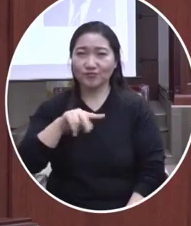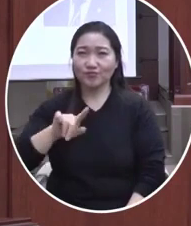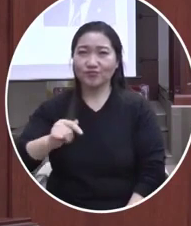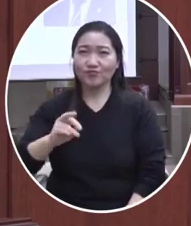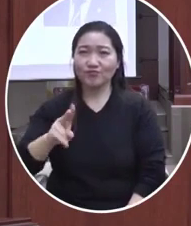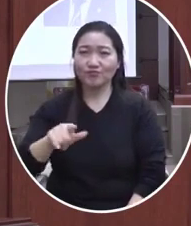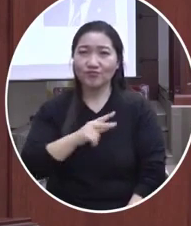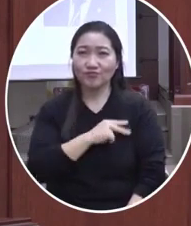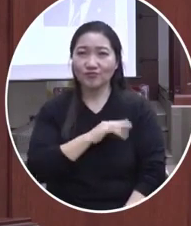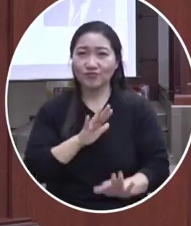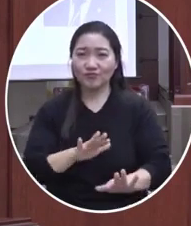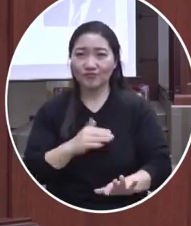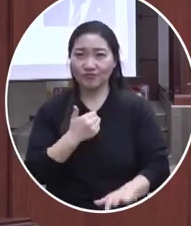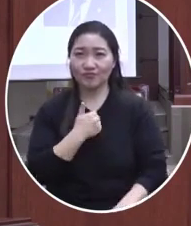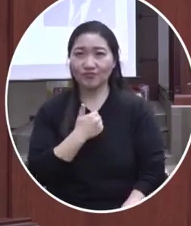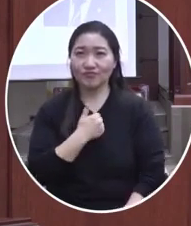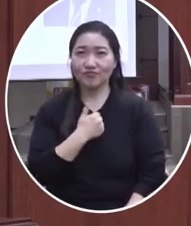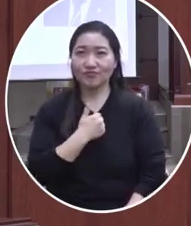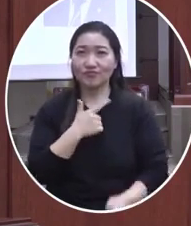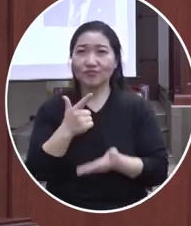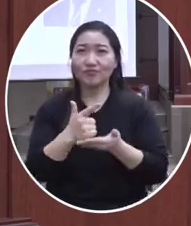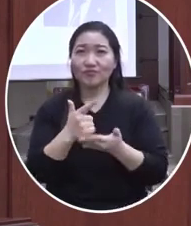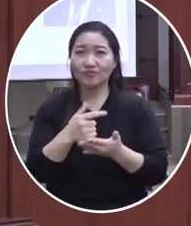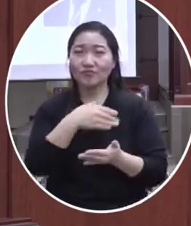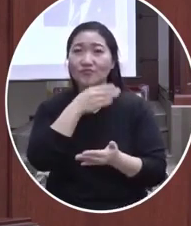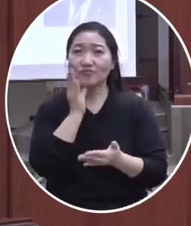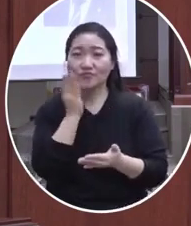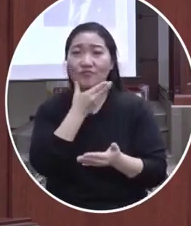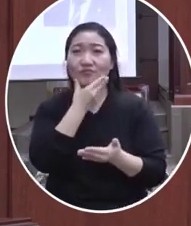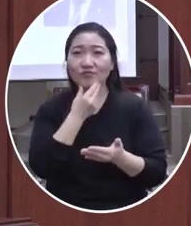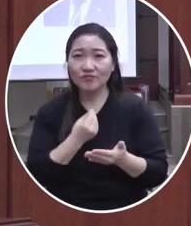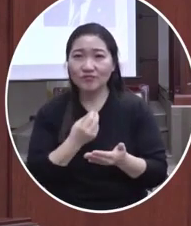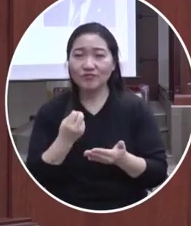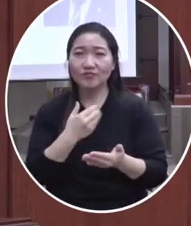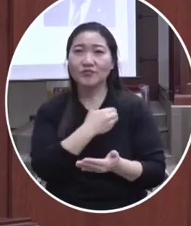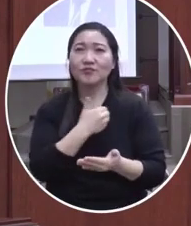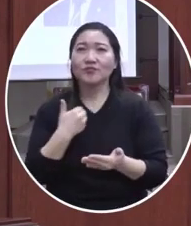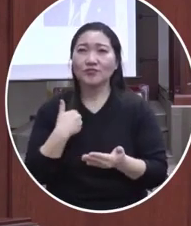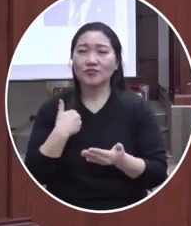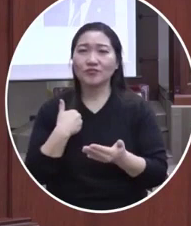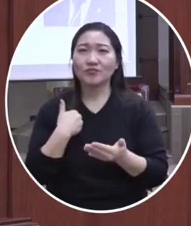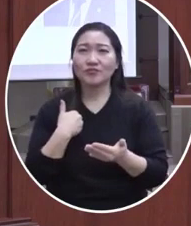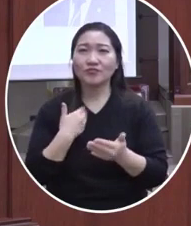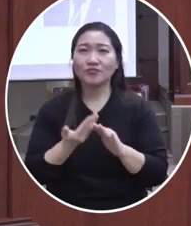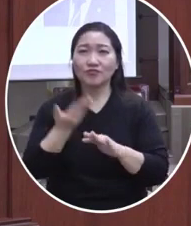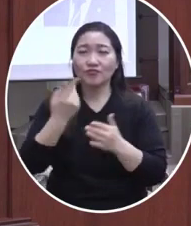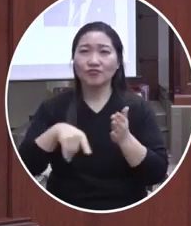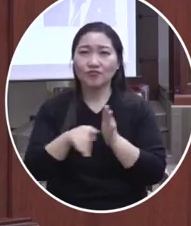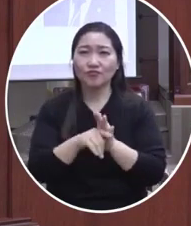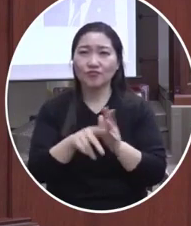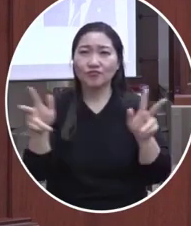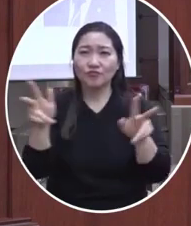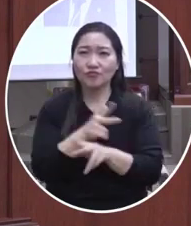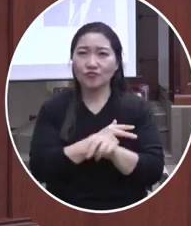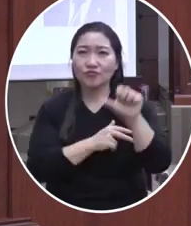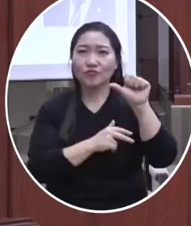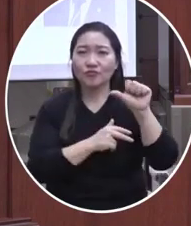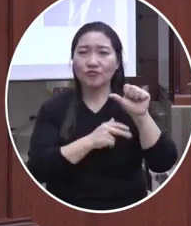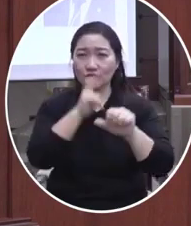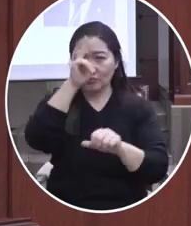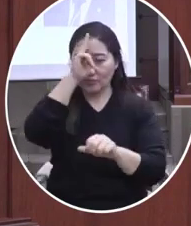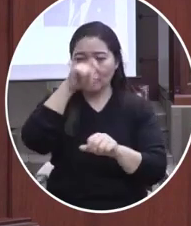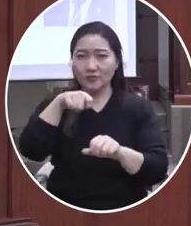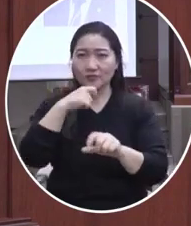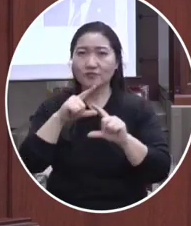손영진입니다. 오늘 본 의원은 노원구 어르신들의 행복도와 만족도를 높일 수 있는 주 5일 점심 밥상에